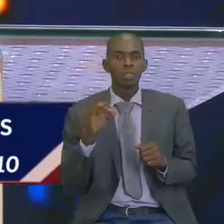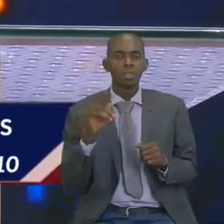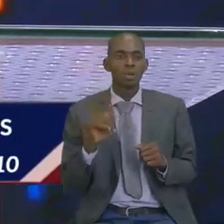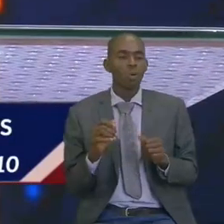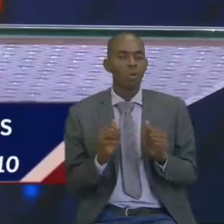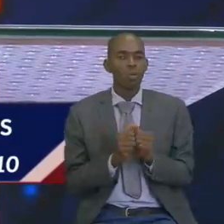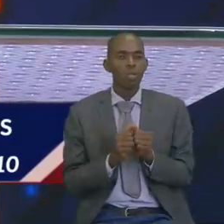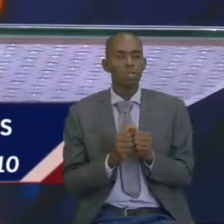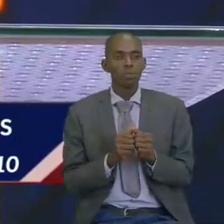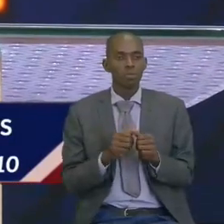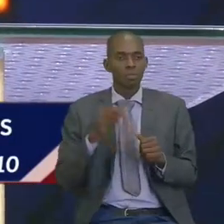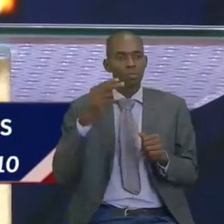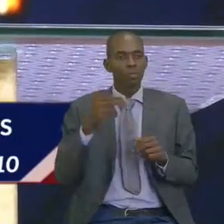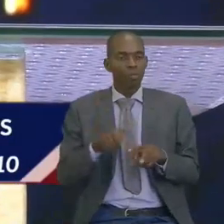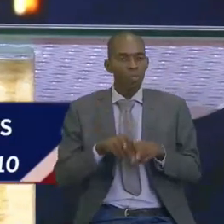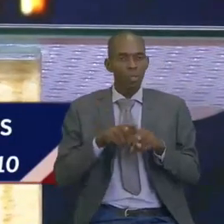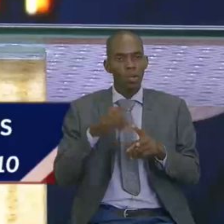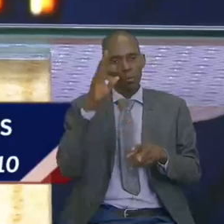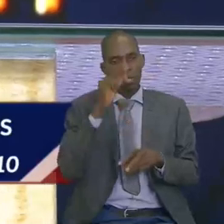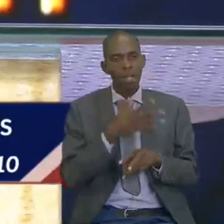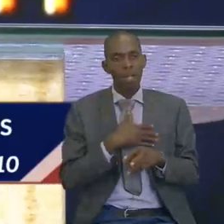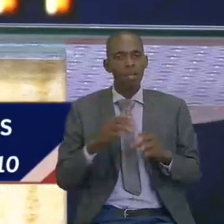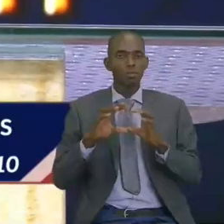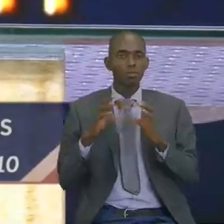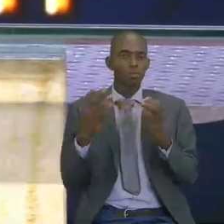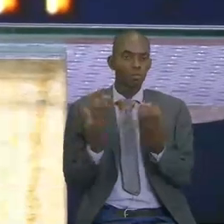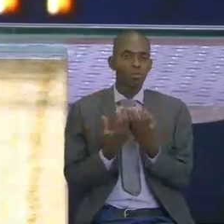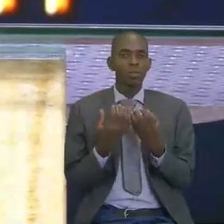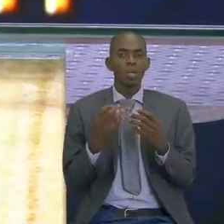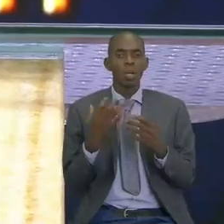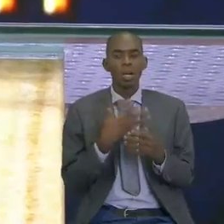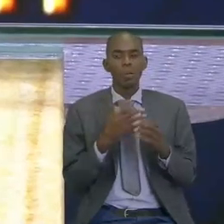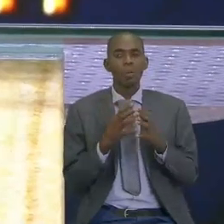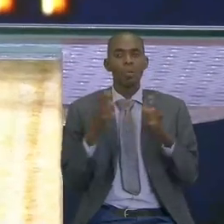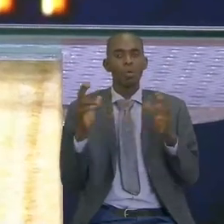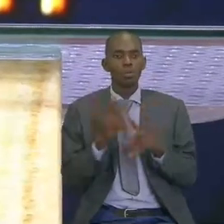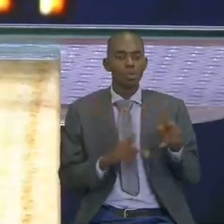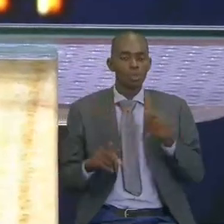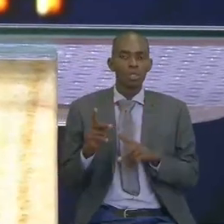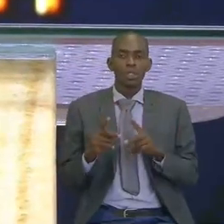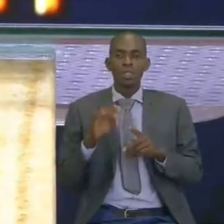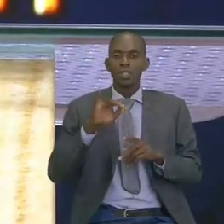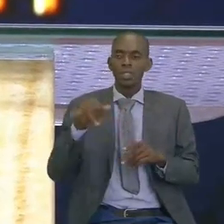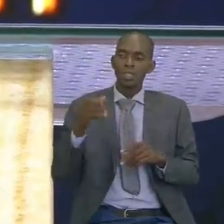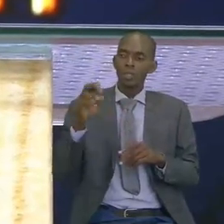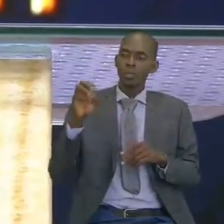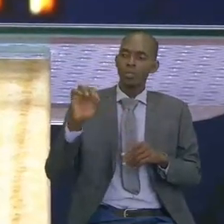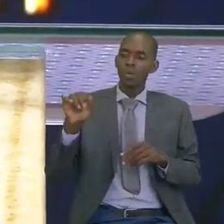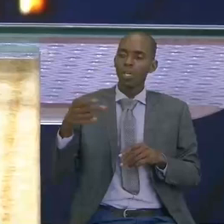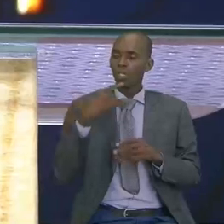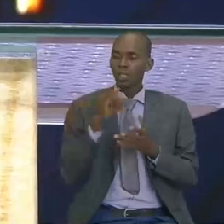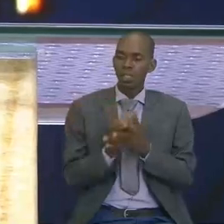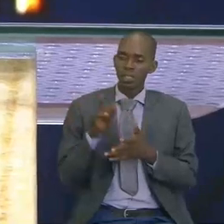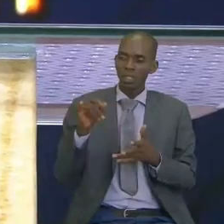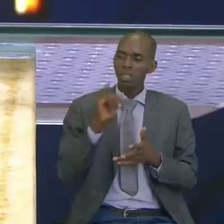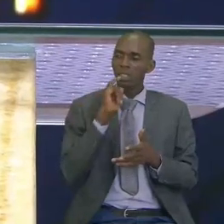Esaïe a dit que cet homme est le roi, la tête d'or. Jérémie a dit il est la tête d'or. Daniel a